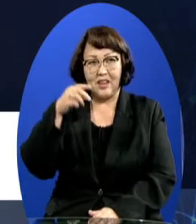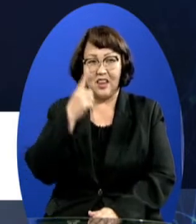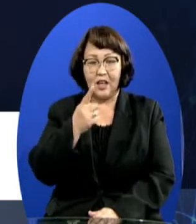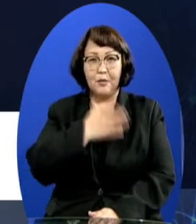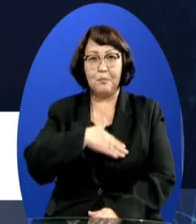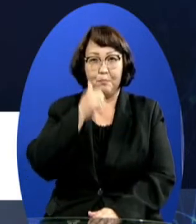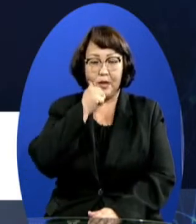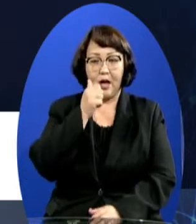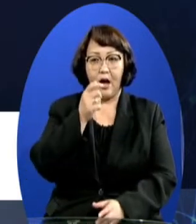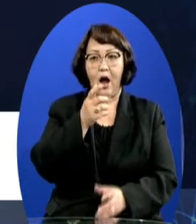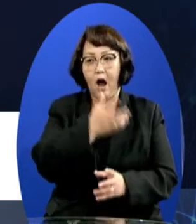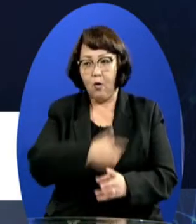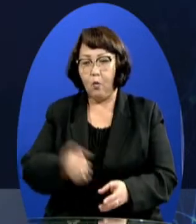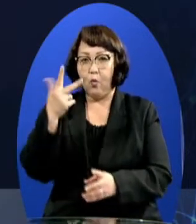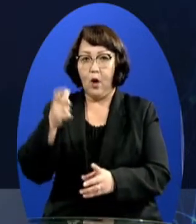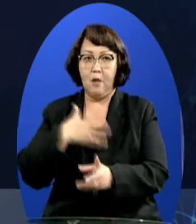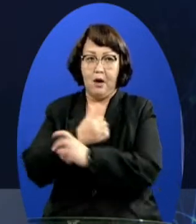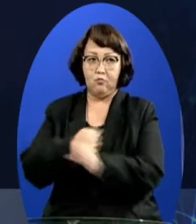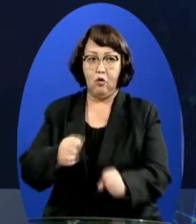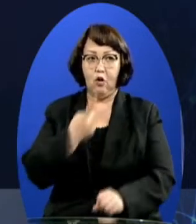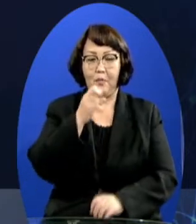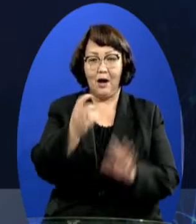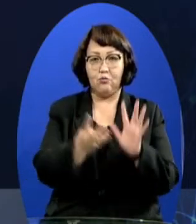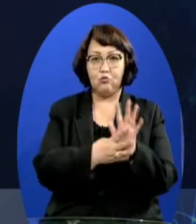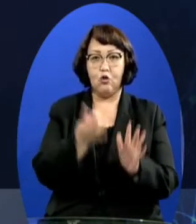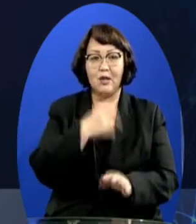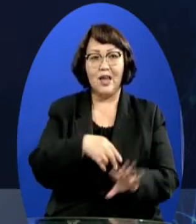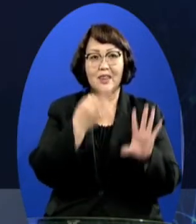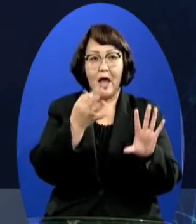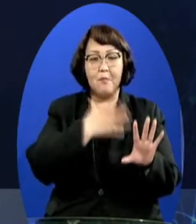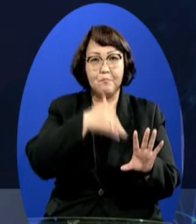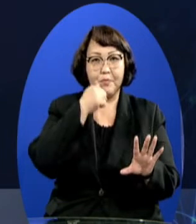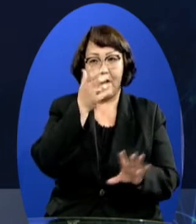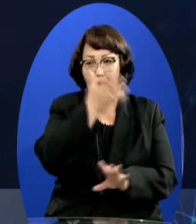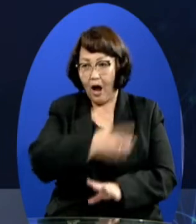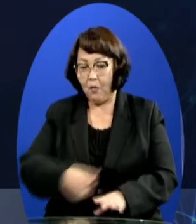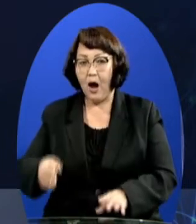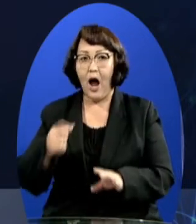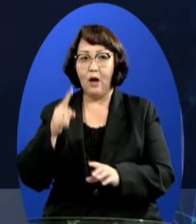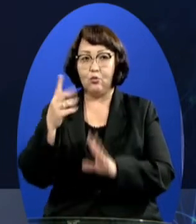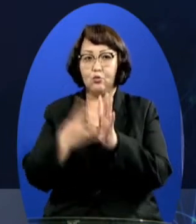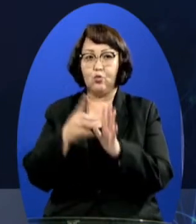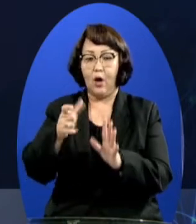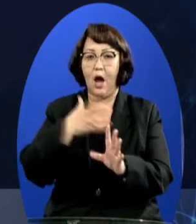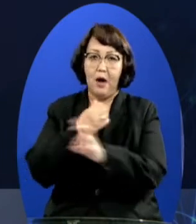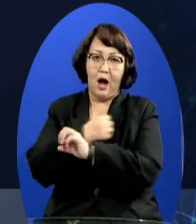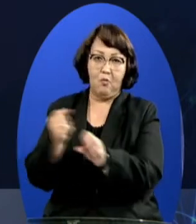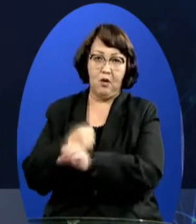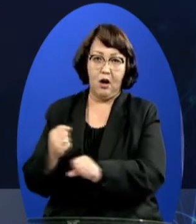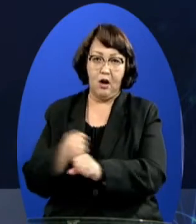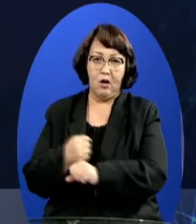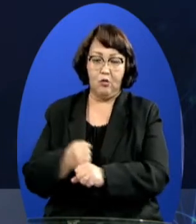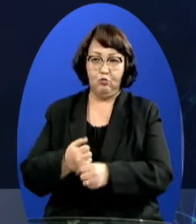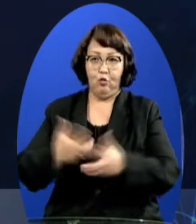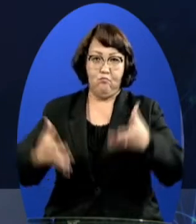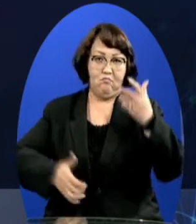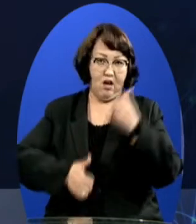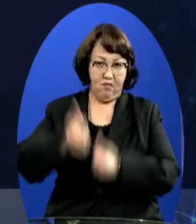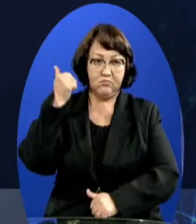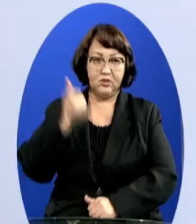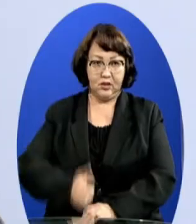хүний амийг аварсан. Харин 2019 онд 8 донороос 19 хүнд амьдрал биелүүлжээ. Энэ бол том дэвшил гэдгийг эмч нар хэлж